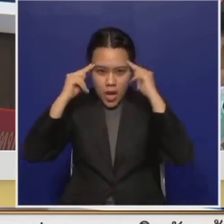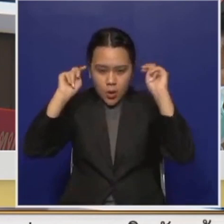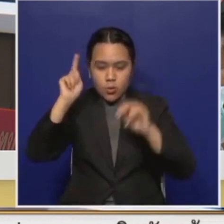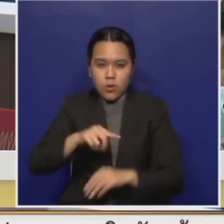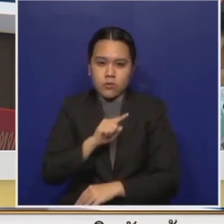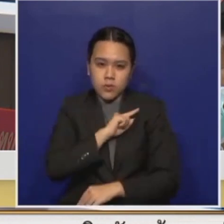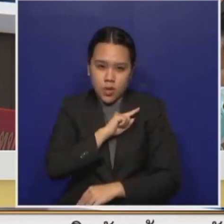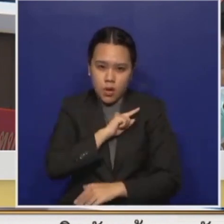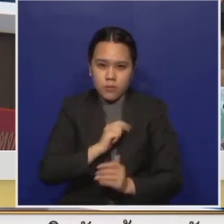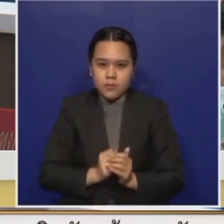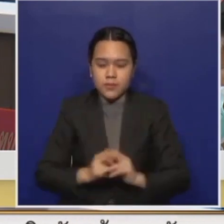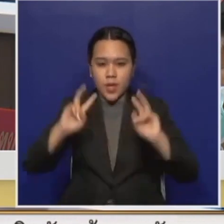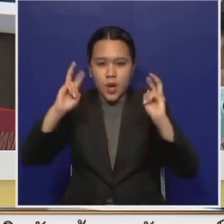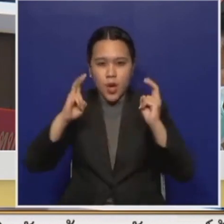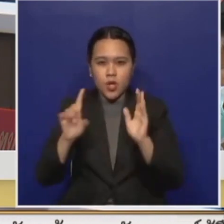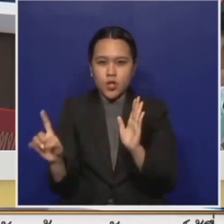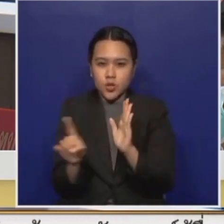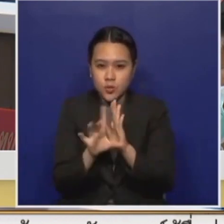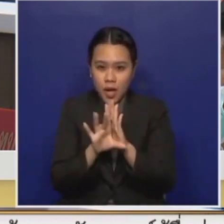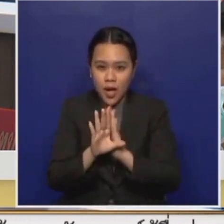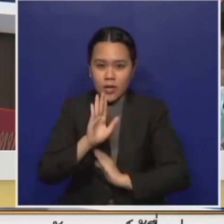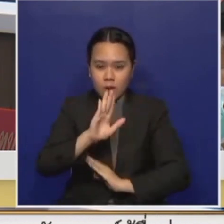เรสุท้าย égสำหรบคน eşประยุต